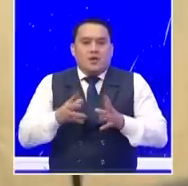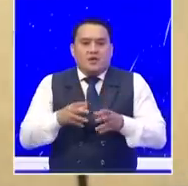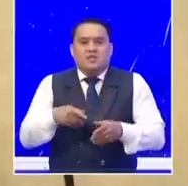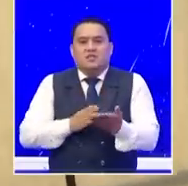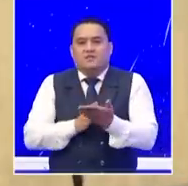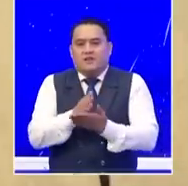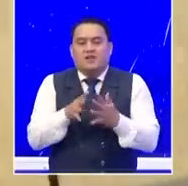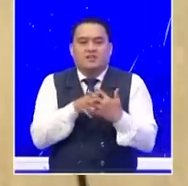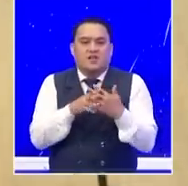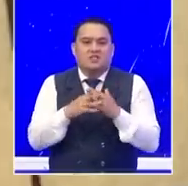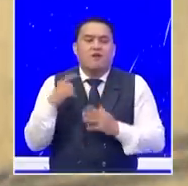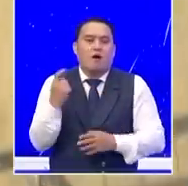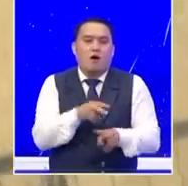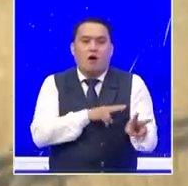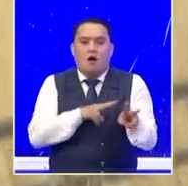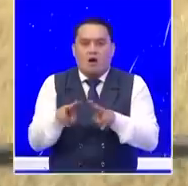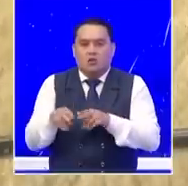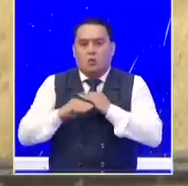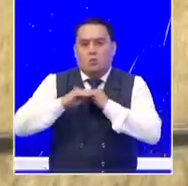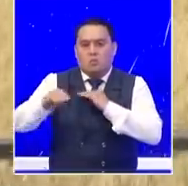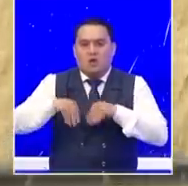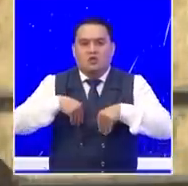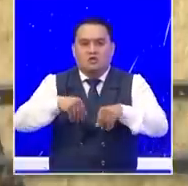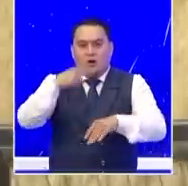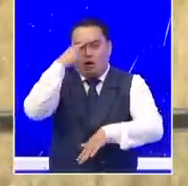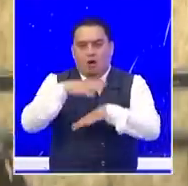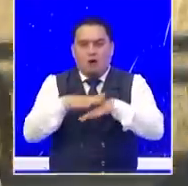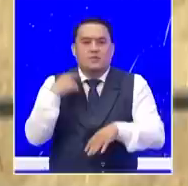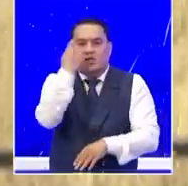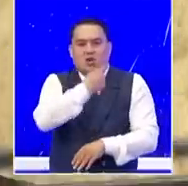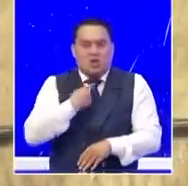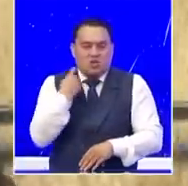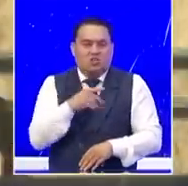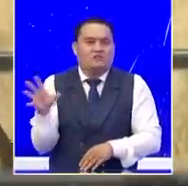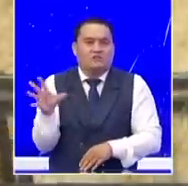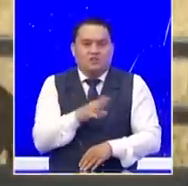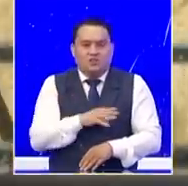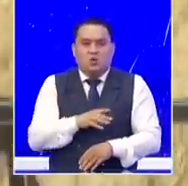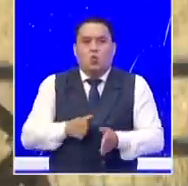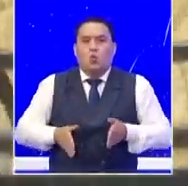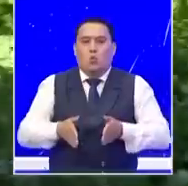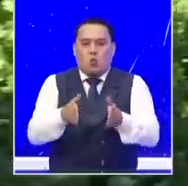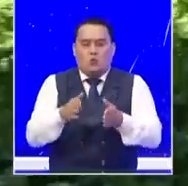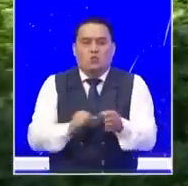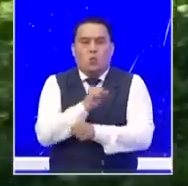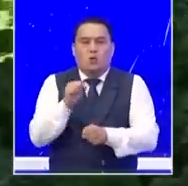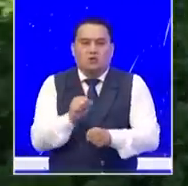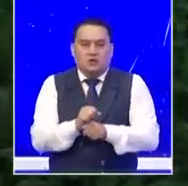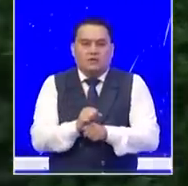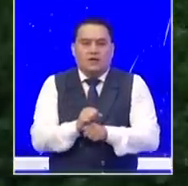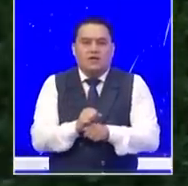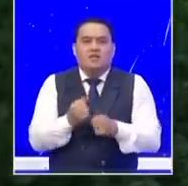сфера сельского хозяйства. Контролируя ход посевной лично, аким области обеспечил труженикам села зеленый коридор на блок и санитарных